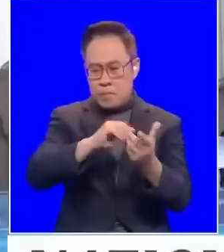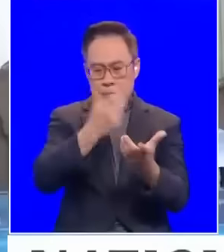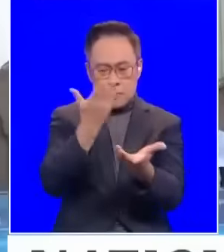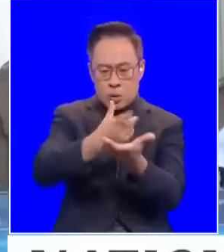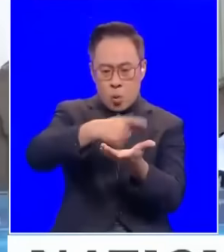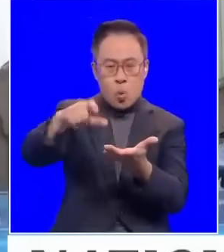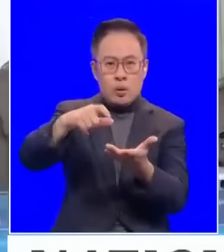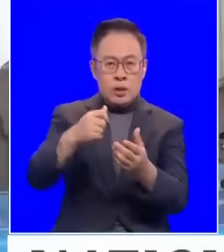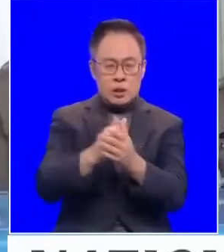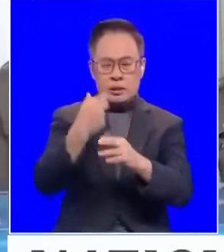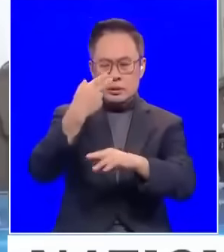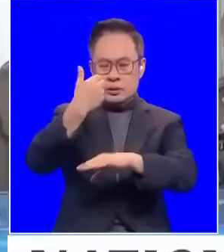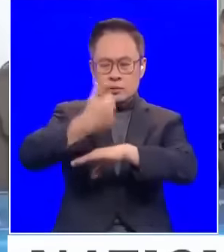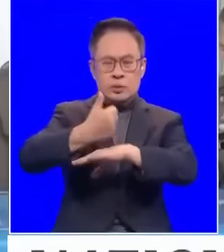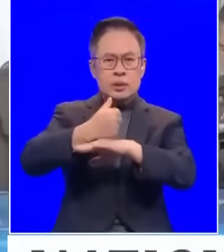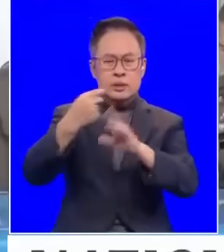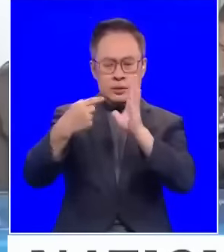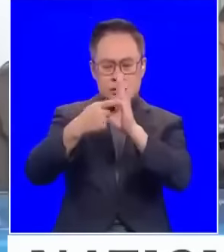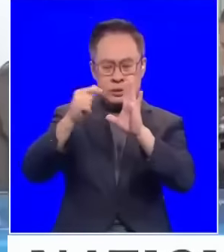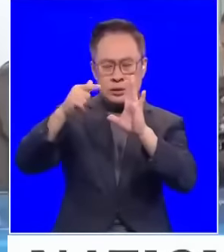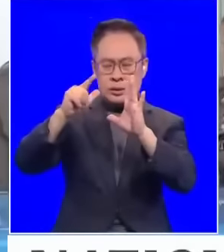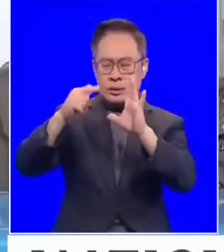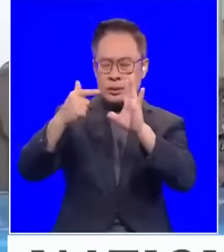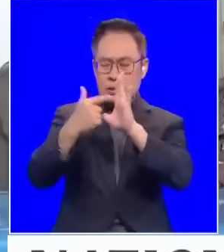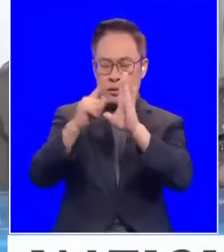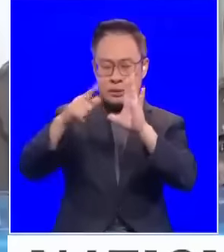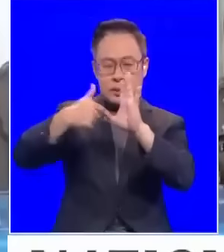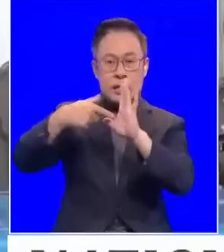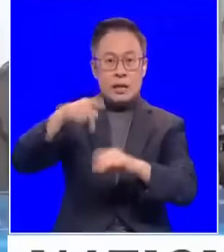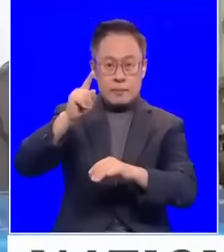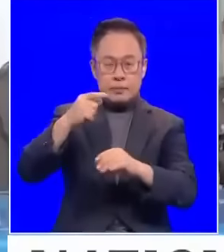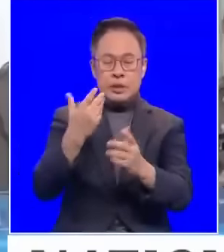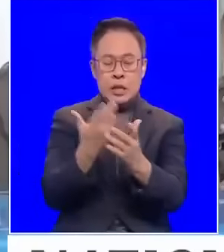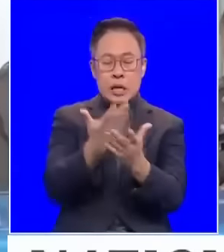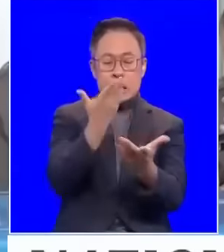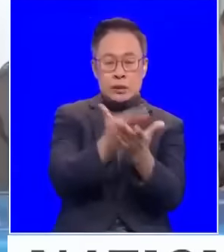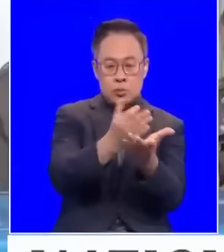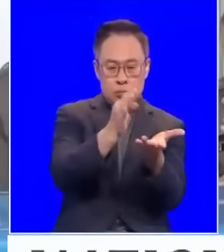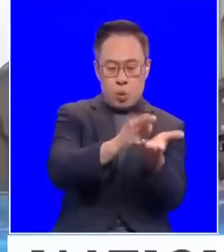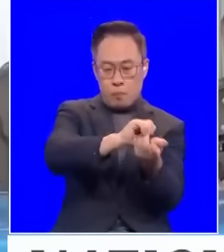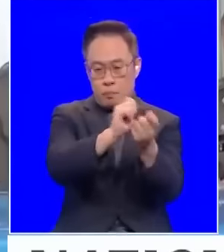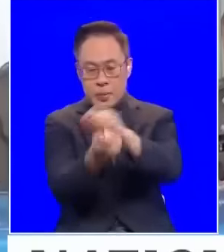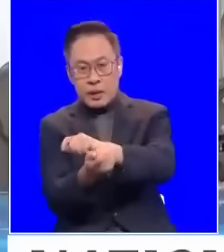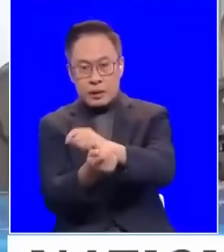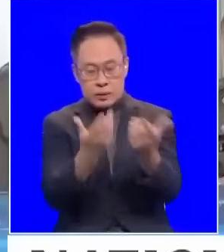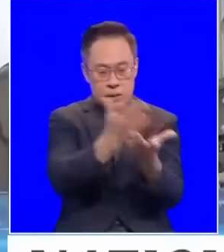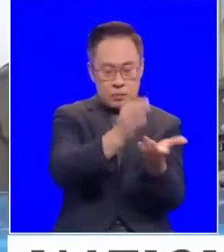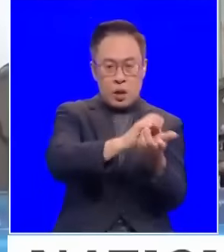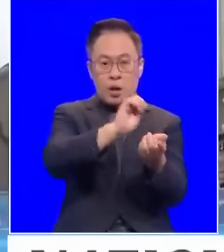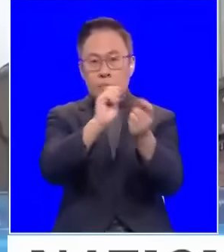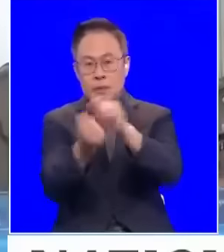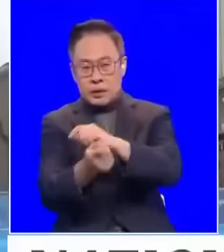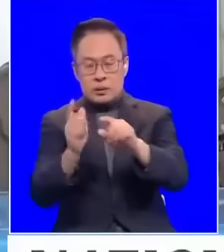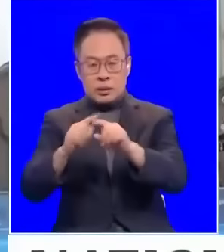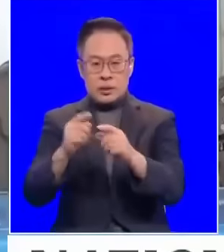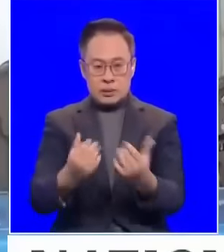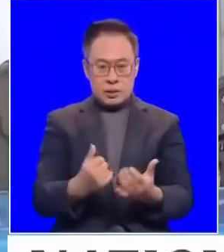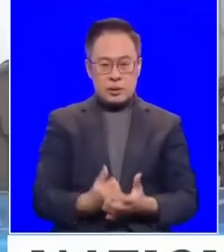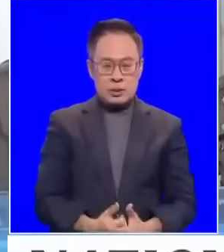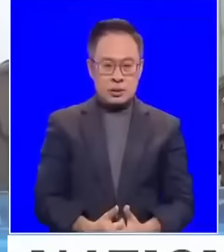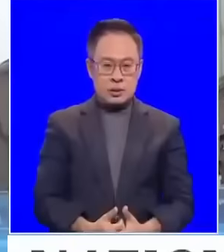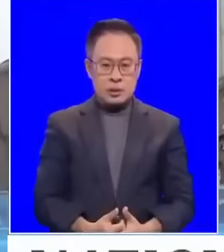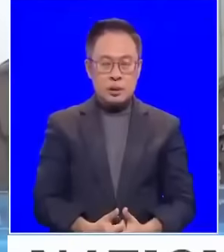สอบปากคำไปเมื่อวานนี้นะคะซึ่งการตรวจสอบเนี่ยมีความคืบหน้าไปมากผบ.ตร.เตือนเลยนะคะว่าบุคคลที่ออกมาให้ข้อมูลหากสิ่งที่ออก